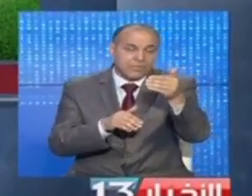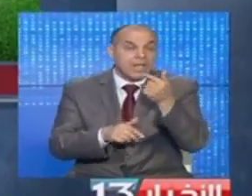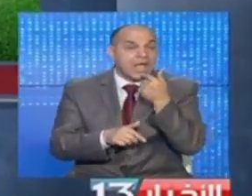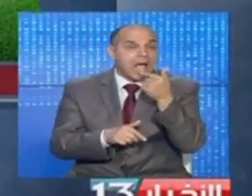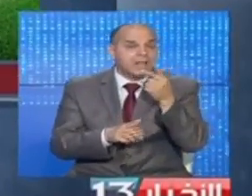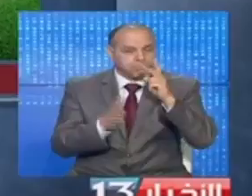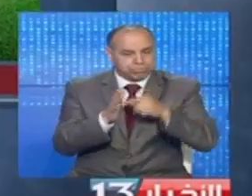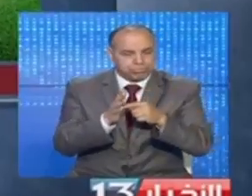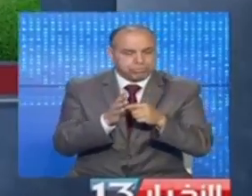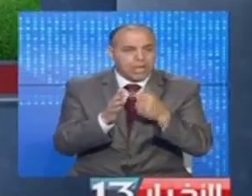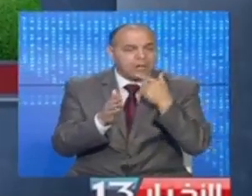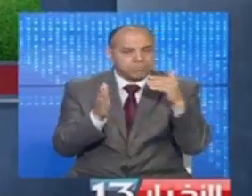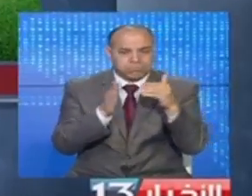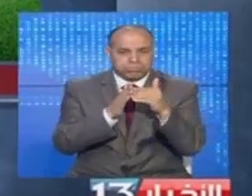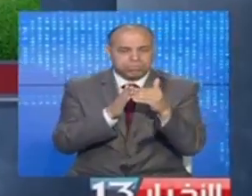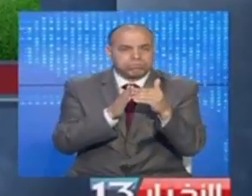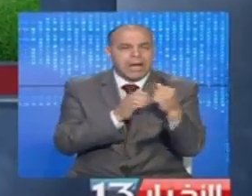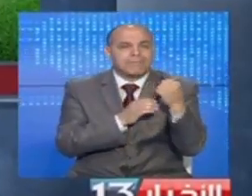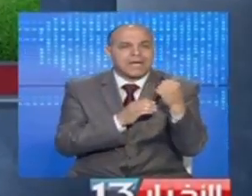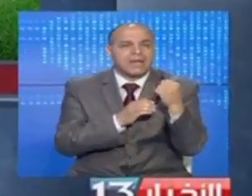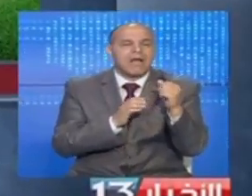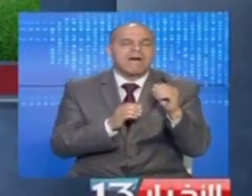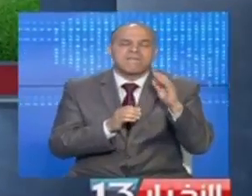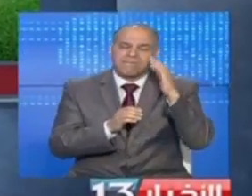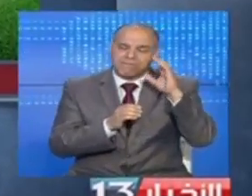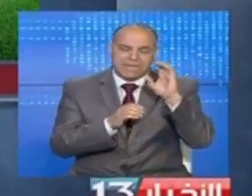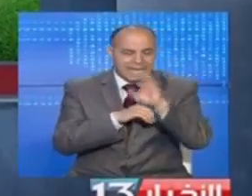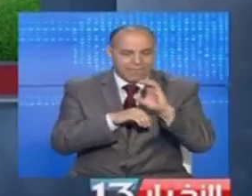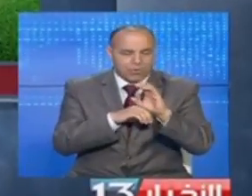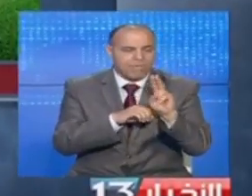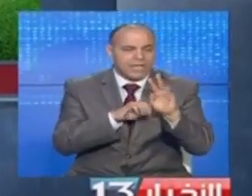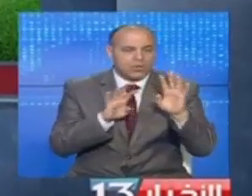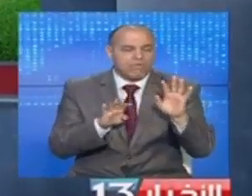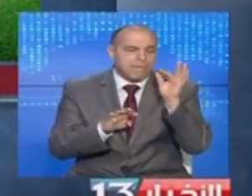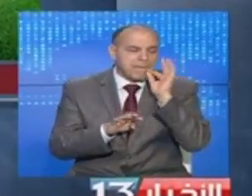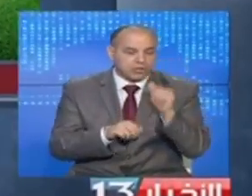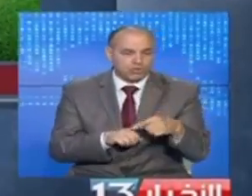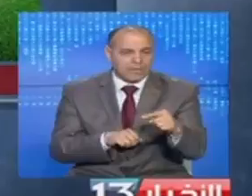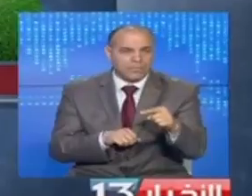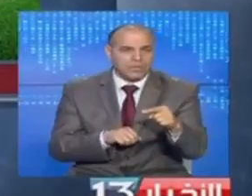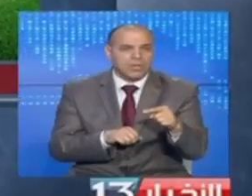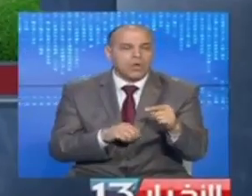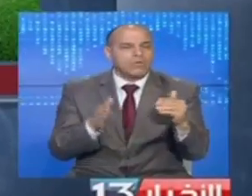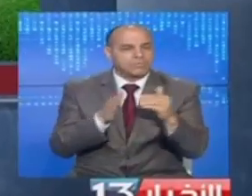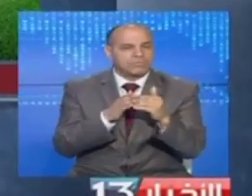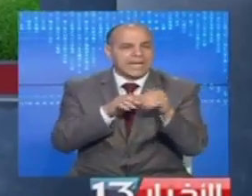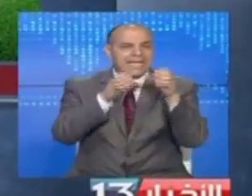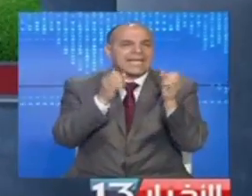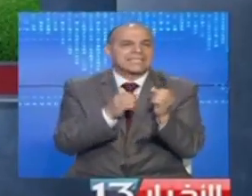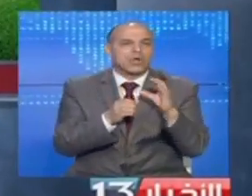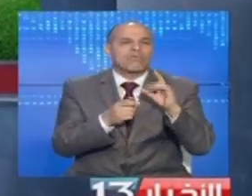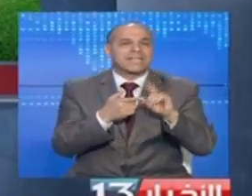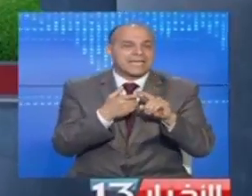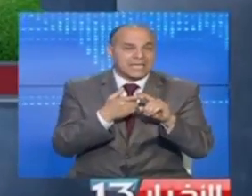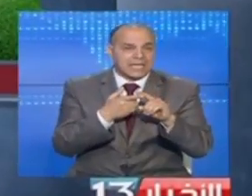وكان مقرراً إقامة نهائي رابطة الأبطال في الكاميرون في 29 من ماي المقبل، ونهائي كأس